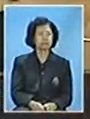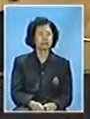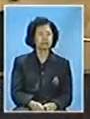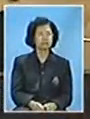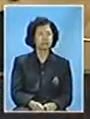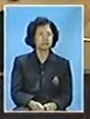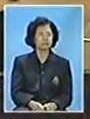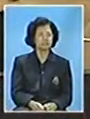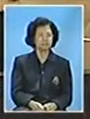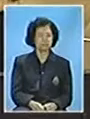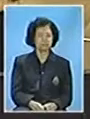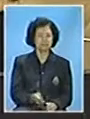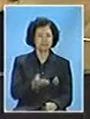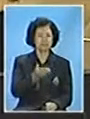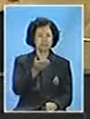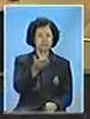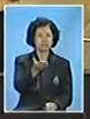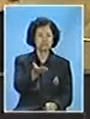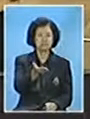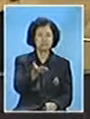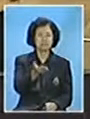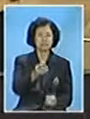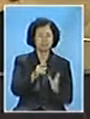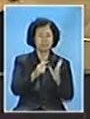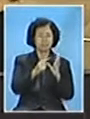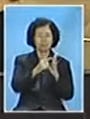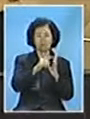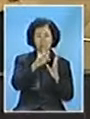ค่ะเชิญท่านเดชอุดมค่ะ